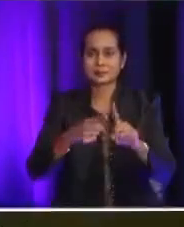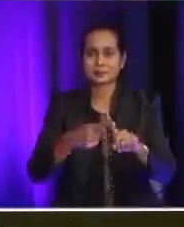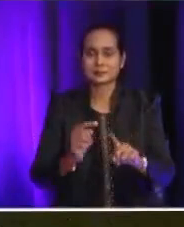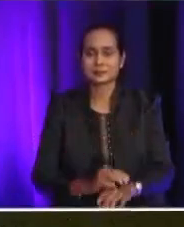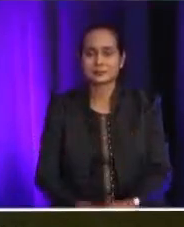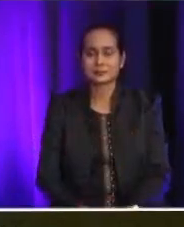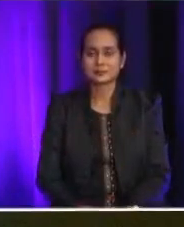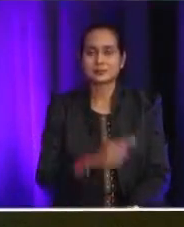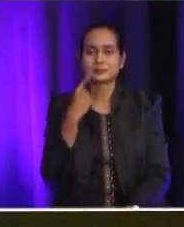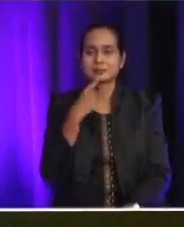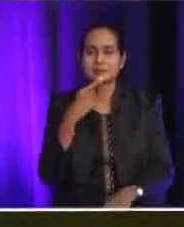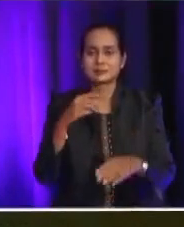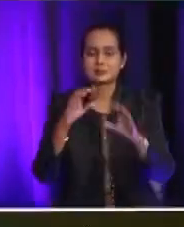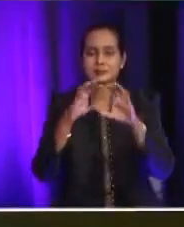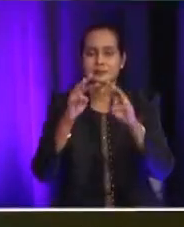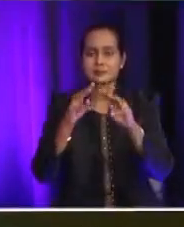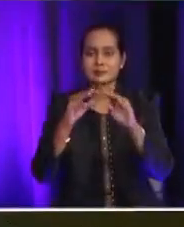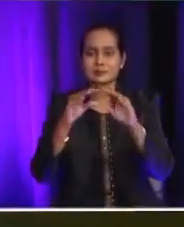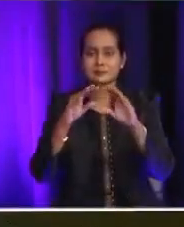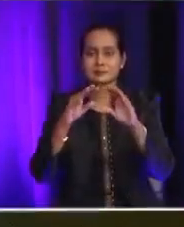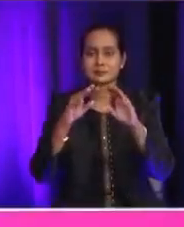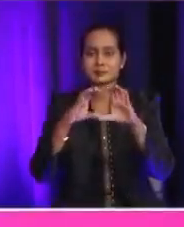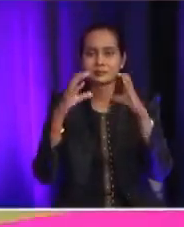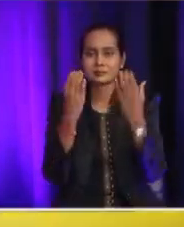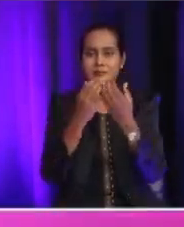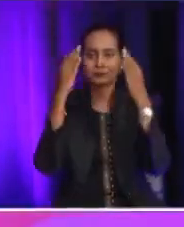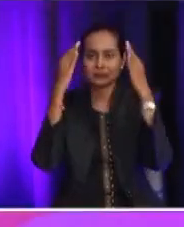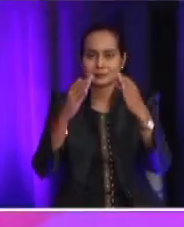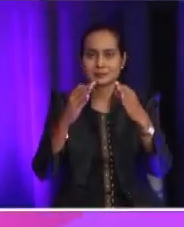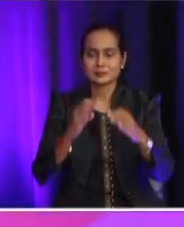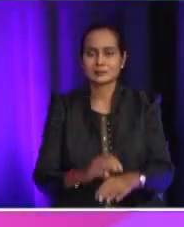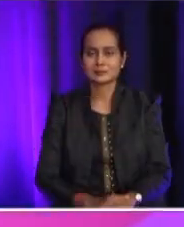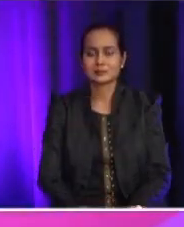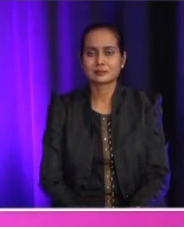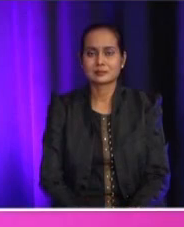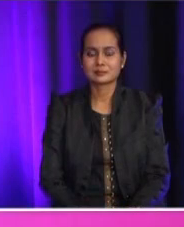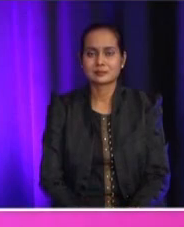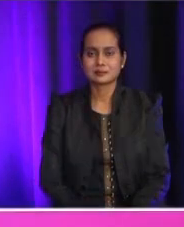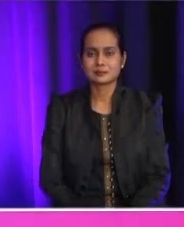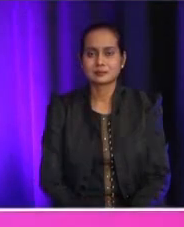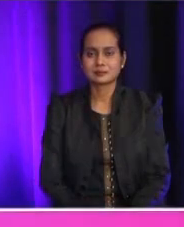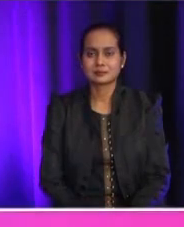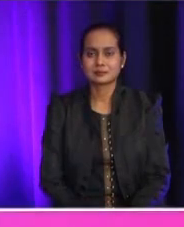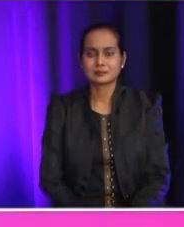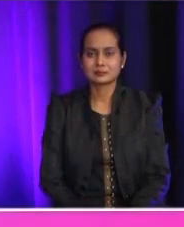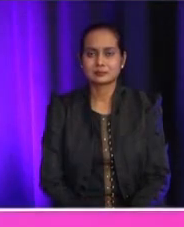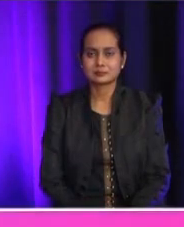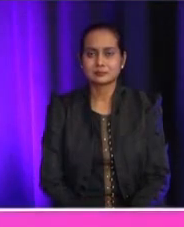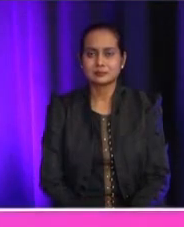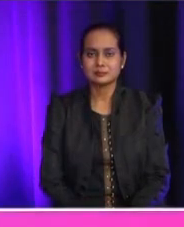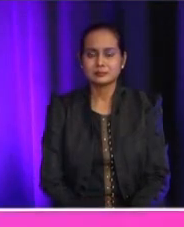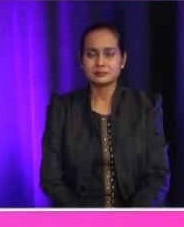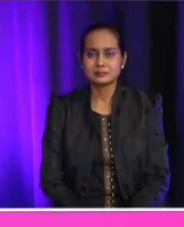Jom. Siapakah kelompok sasarannya? Amna, silakan. Saya nak cuba cikgu. Ya, Amna,